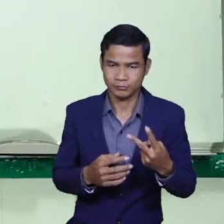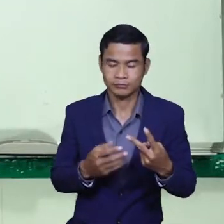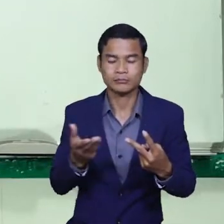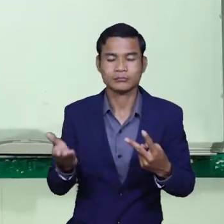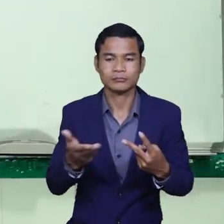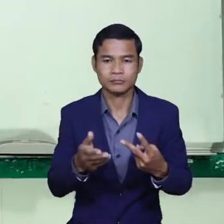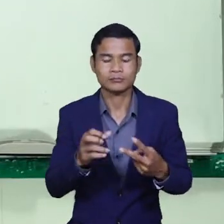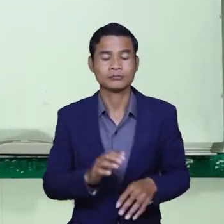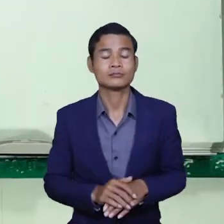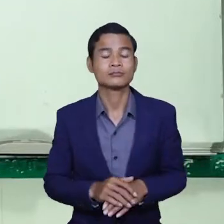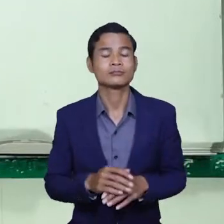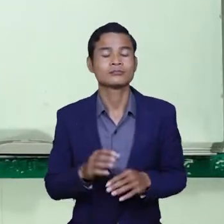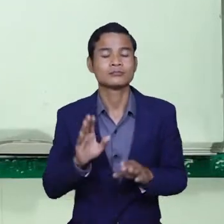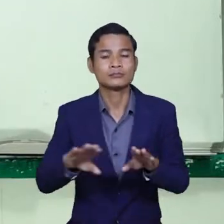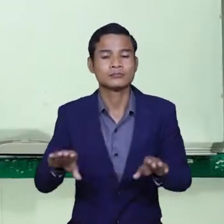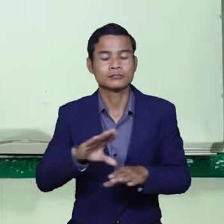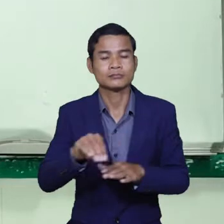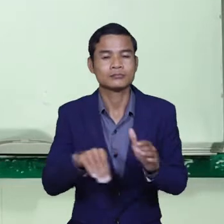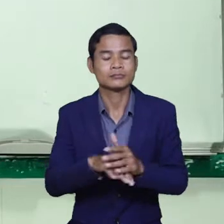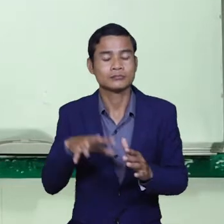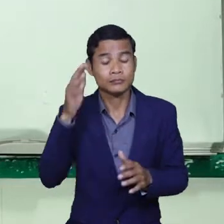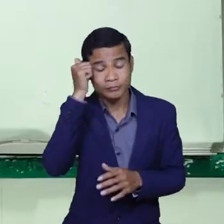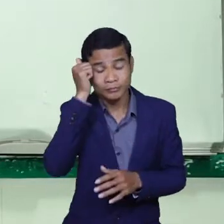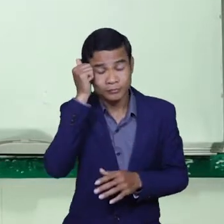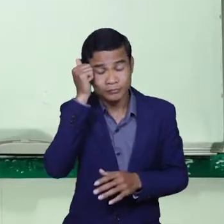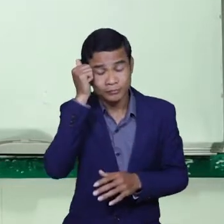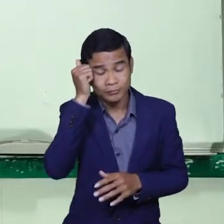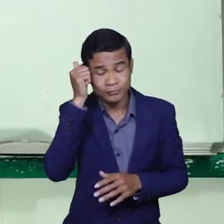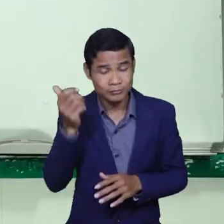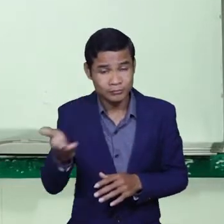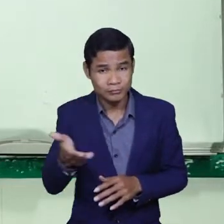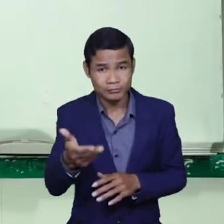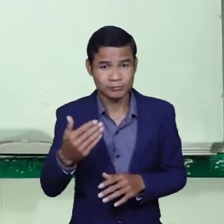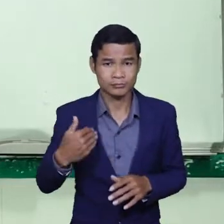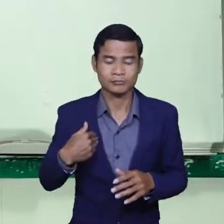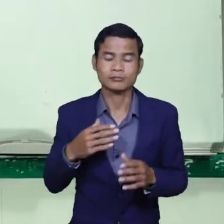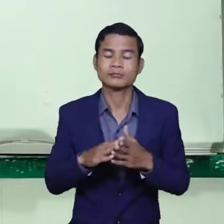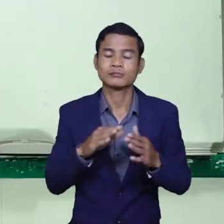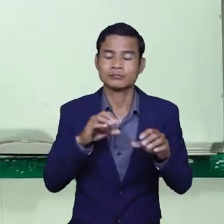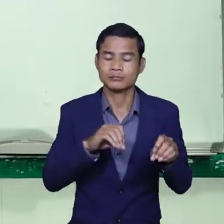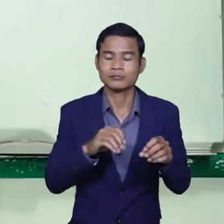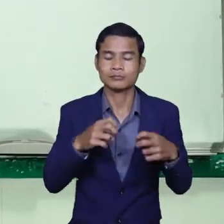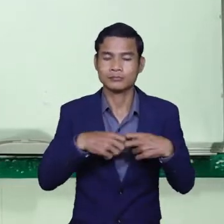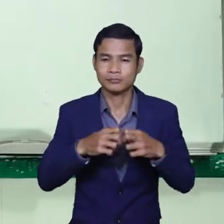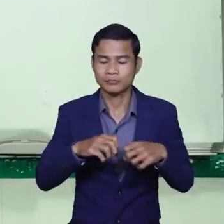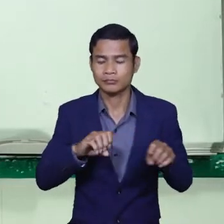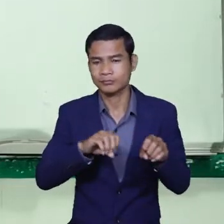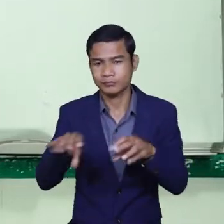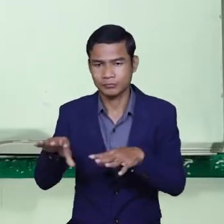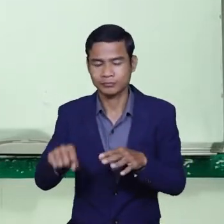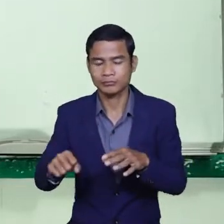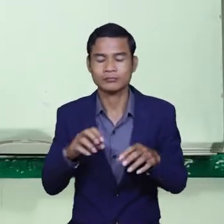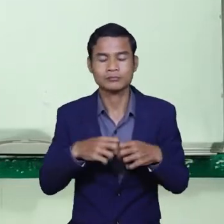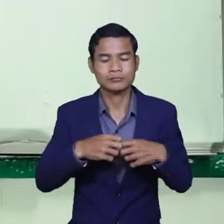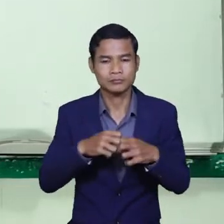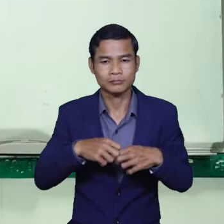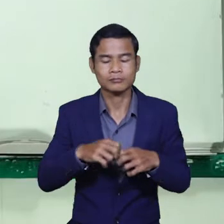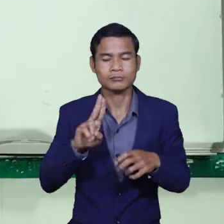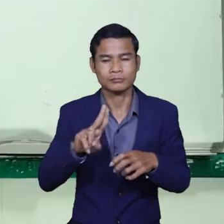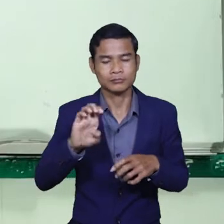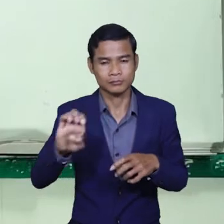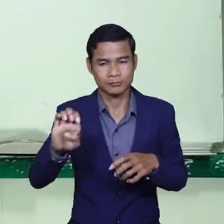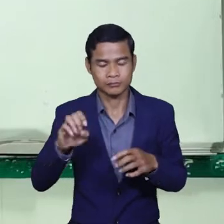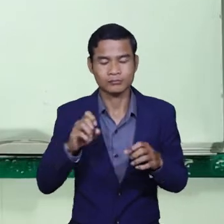ណាកូនណាចាឲ្យកូននៅចាំហ្នឹងអីខ្លះកូនចាគឺសម្លាក់ចល័តនិងសម្លាក់អធិចល័តចាឲ្យកូនចា